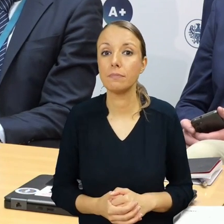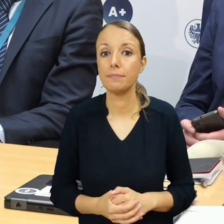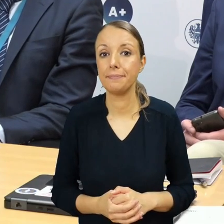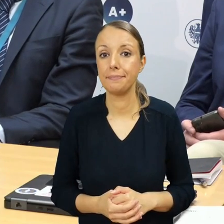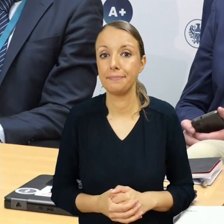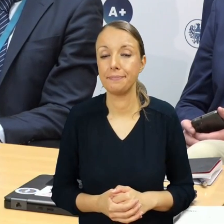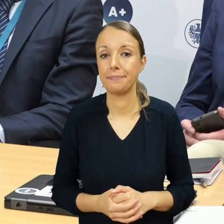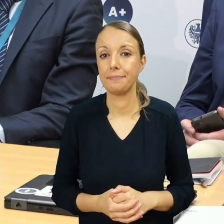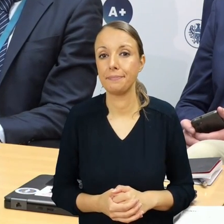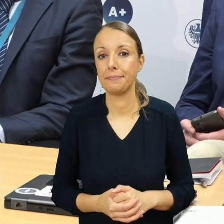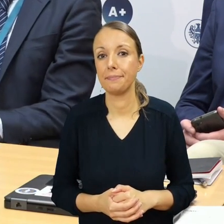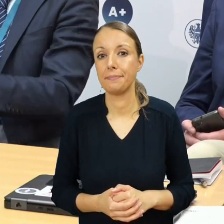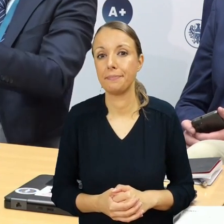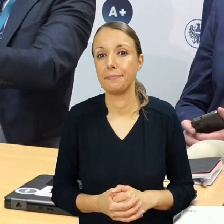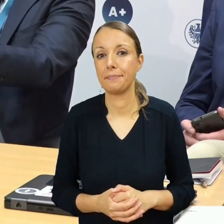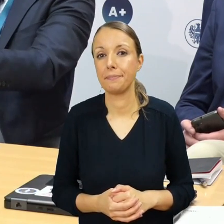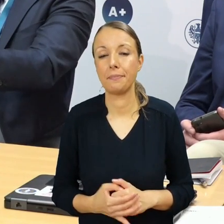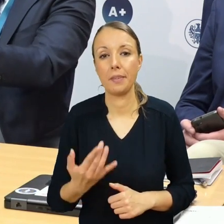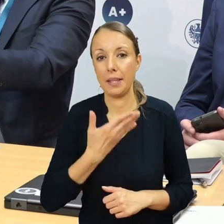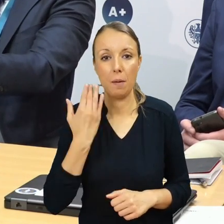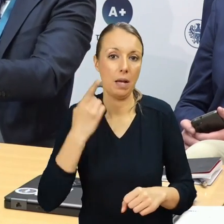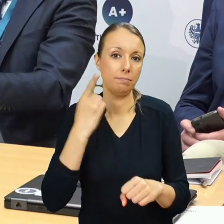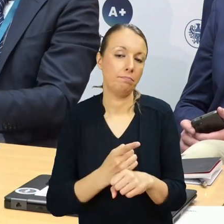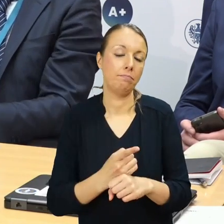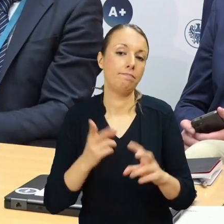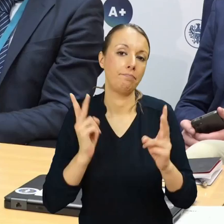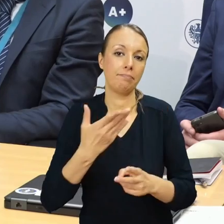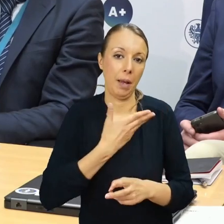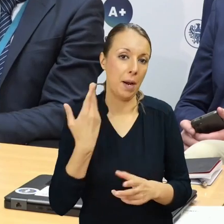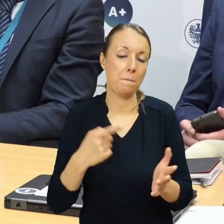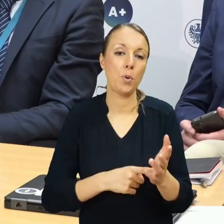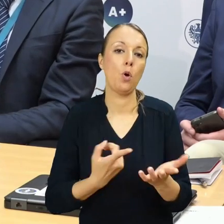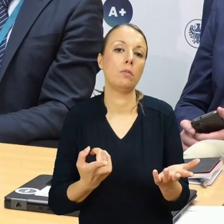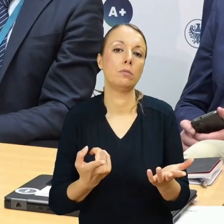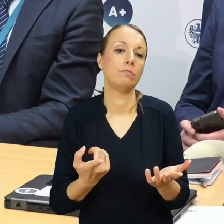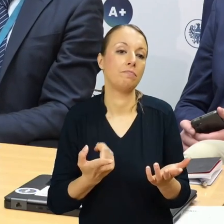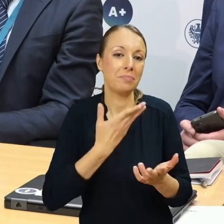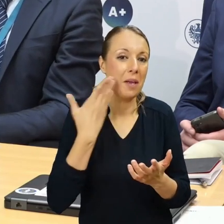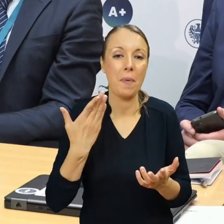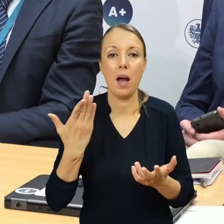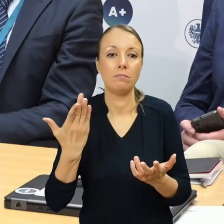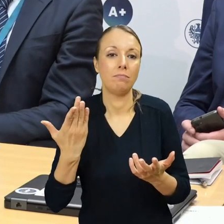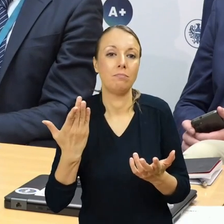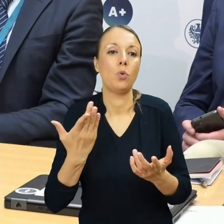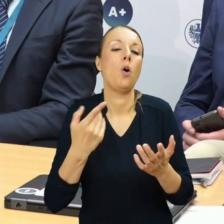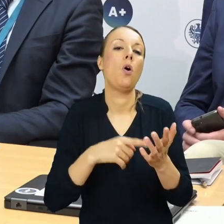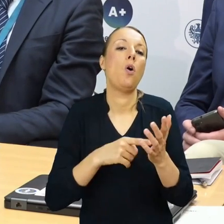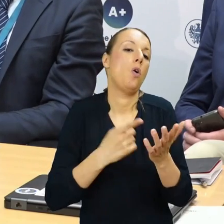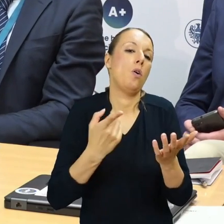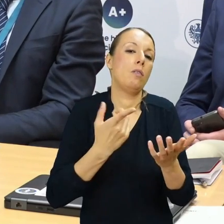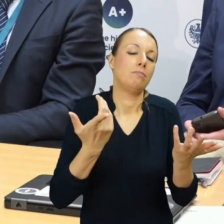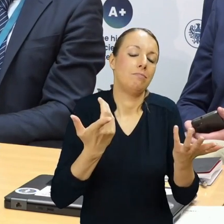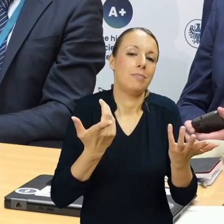nie ma formy rozstrzygnięcia decyzji, no bo nie ma przedmiotu, bo rzekomo nie istnieje informacja publiczna. Ale jednocześnie pojawiła się grupa spraw, w